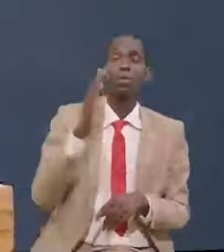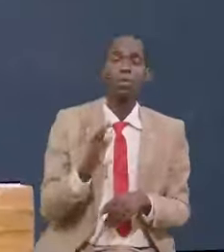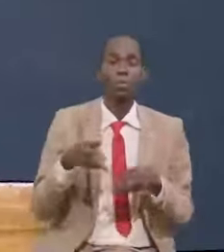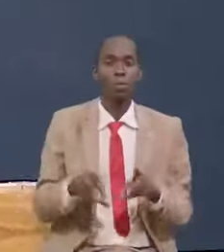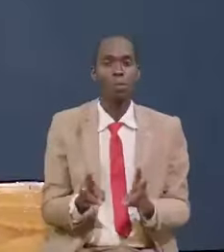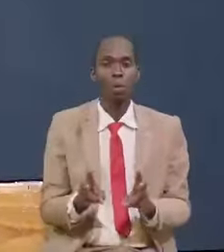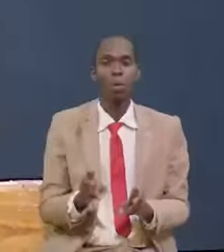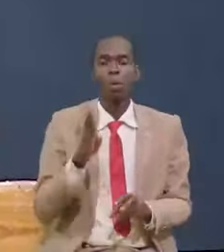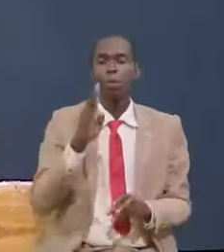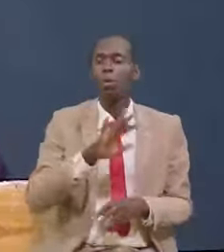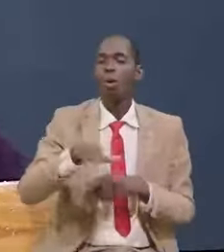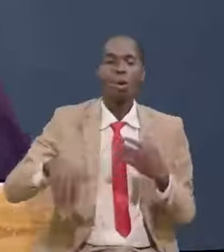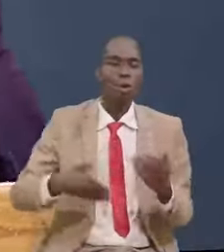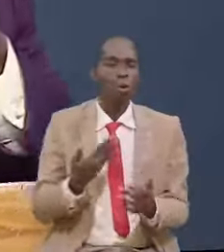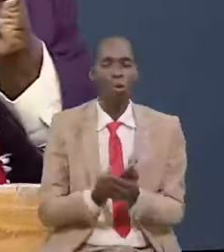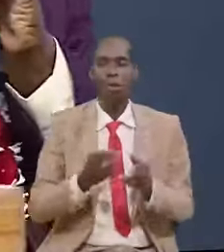Toute l'humanité.